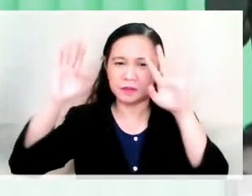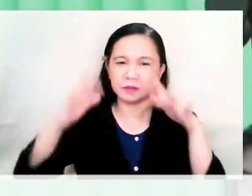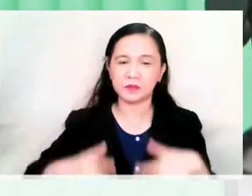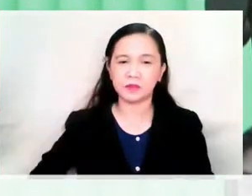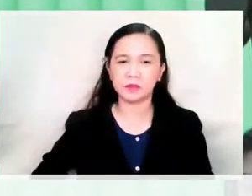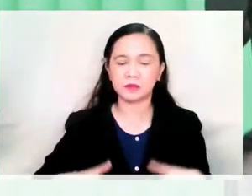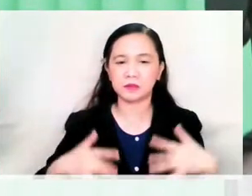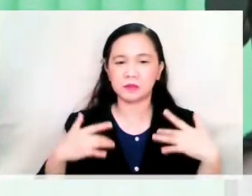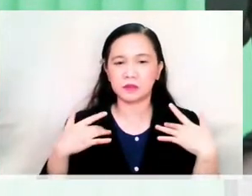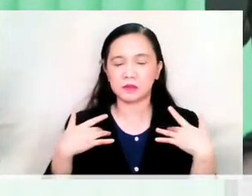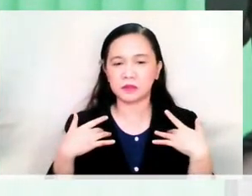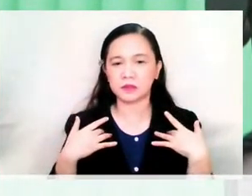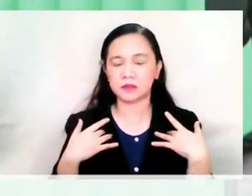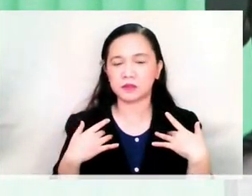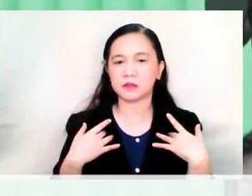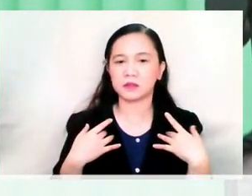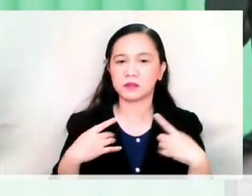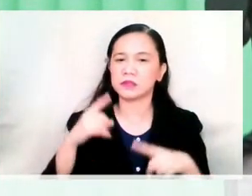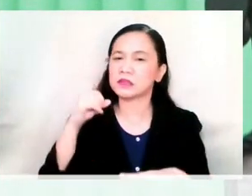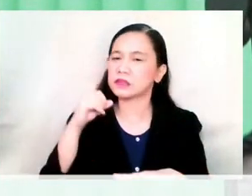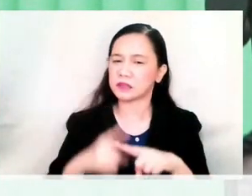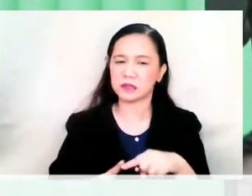Walang makatitigil sa bagyo.